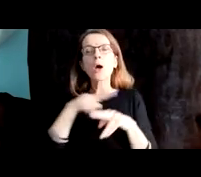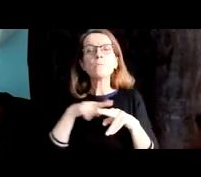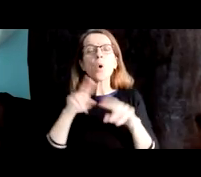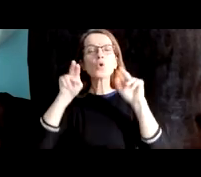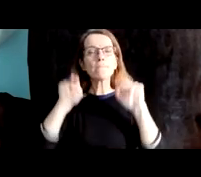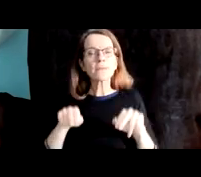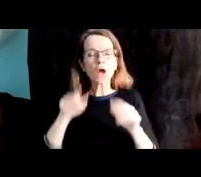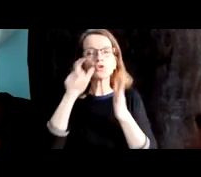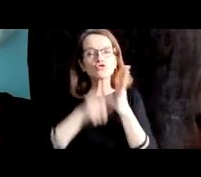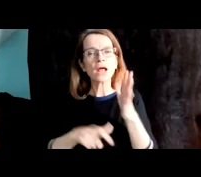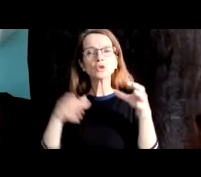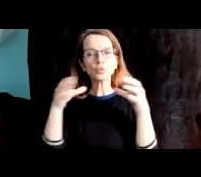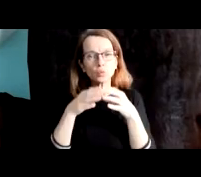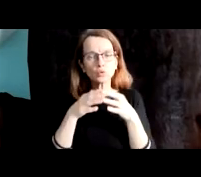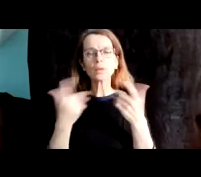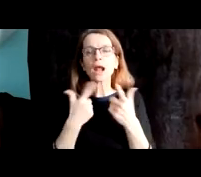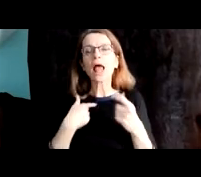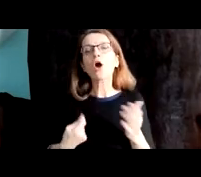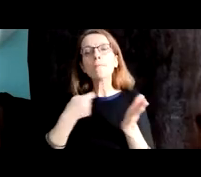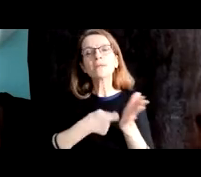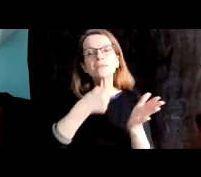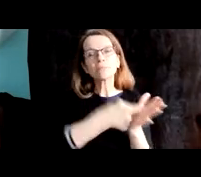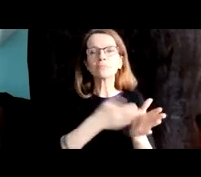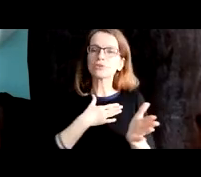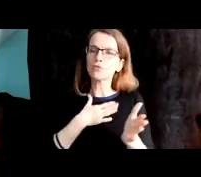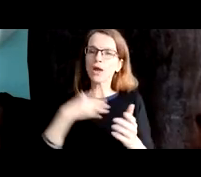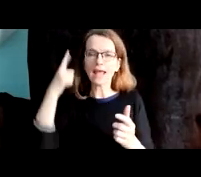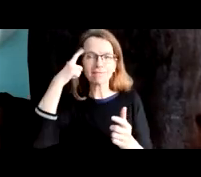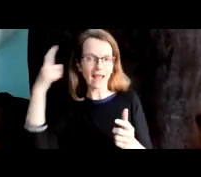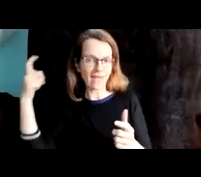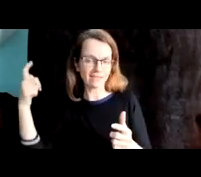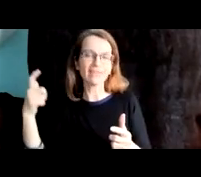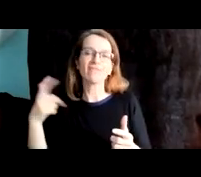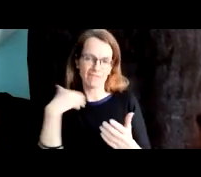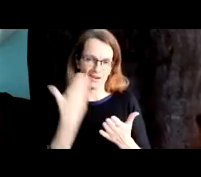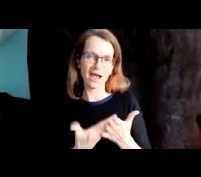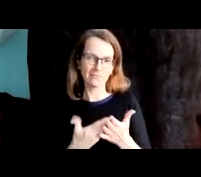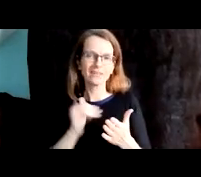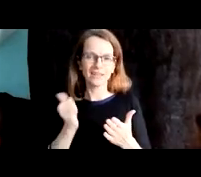družbe, kateri bi lahko prispevala svoje talente, ki jih je, verjemite, veliko.